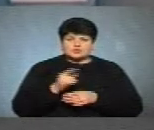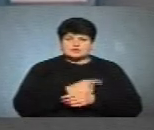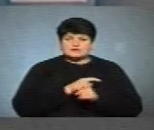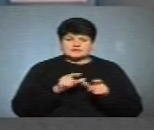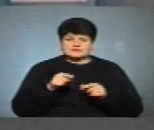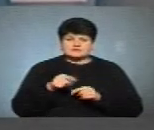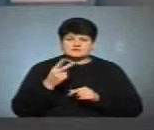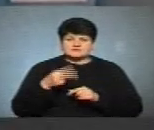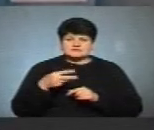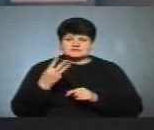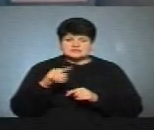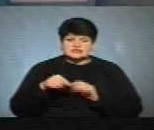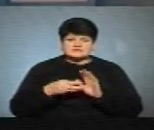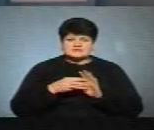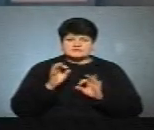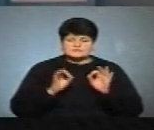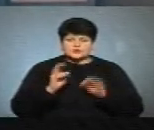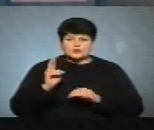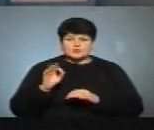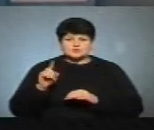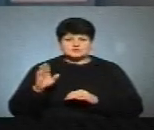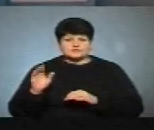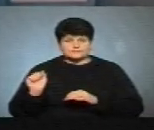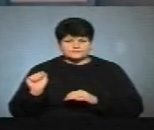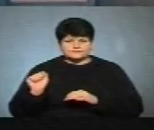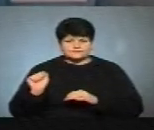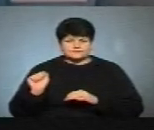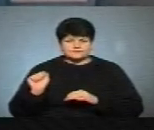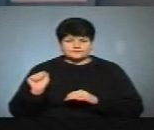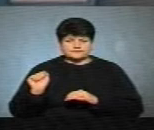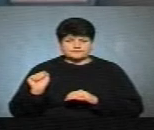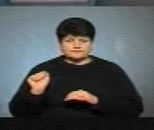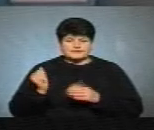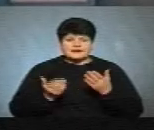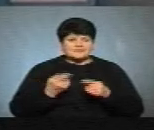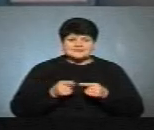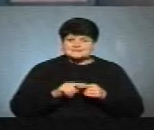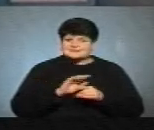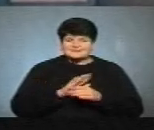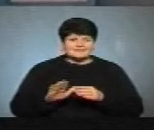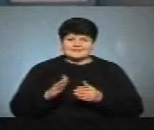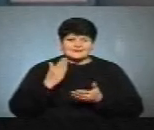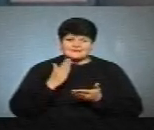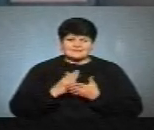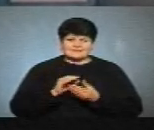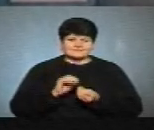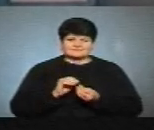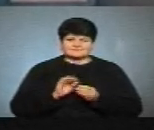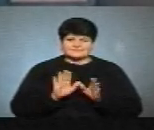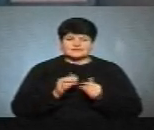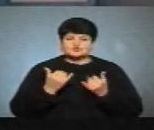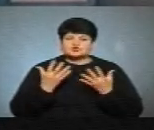там 23,8%, і в Козовій. Але це не є стала, вони на сьогоднішній